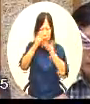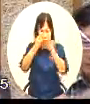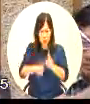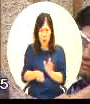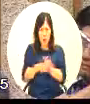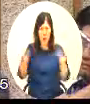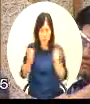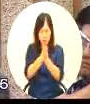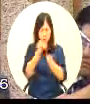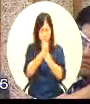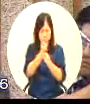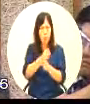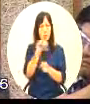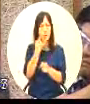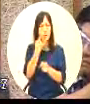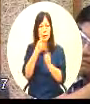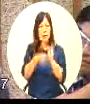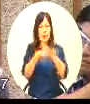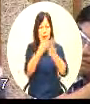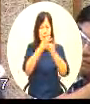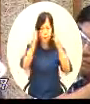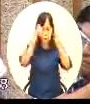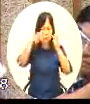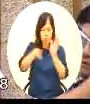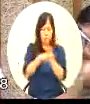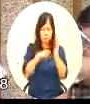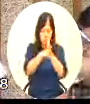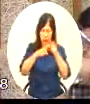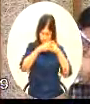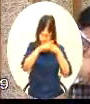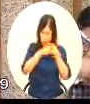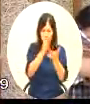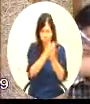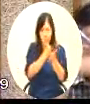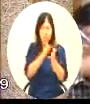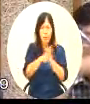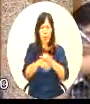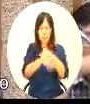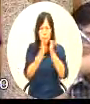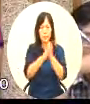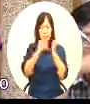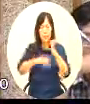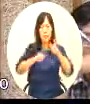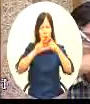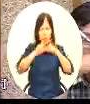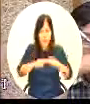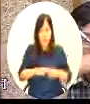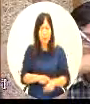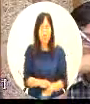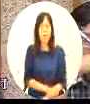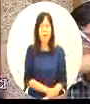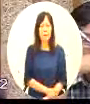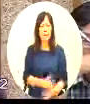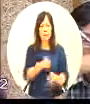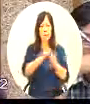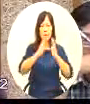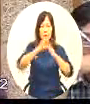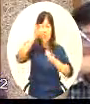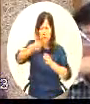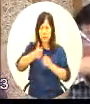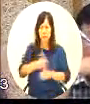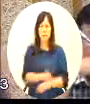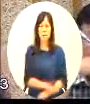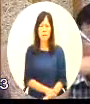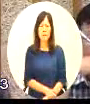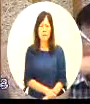同开发，那目前由体育处进行一个专案研究评估。以上简单回答，谢谢。 好，那市长